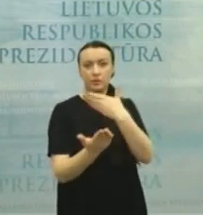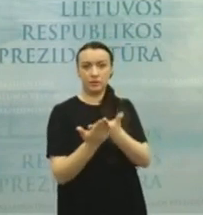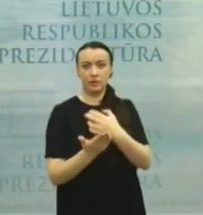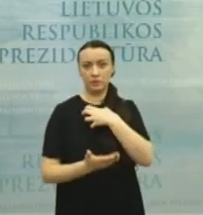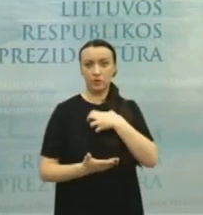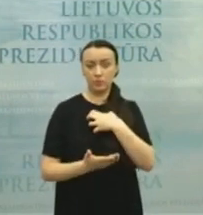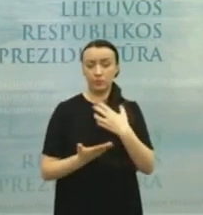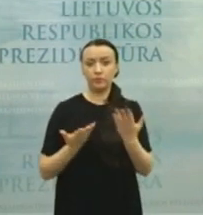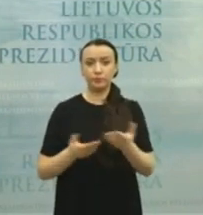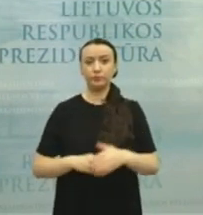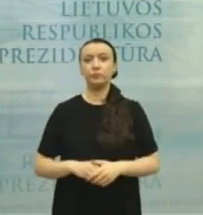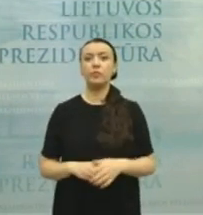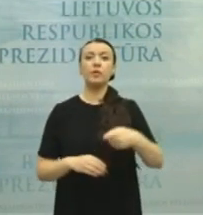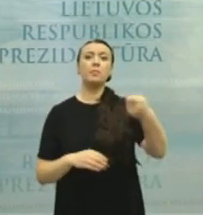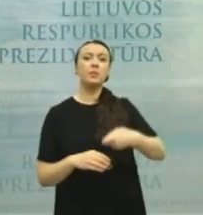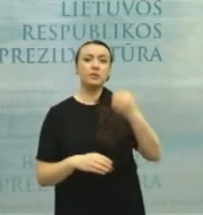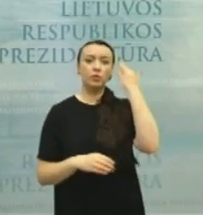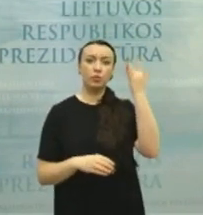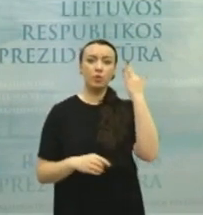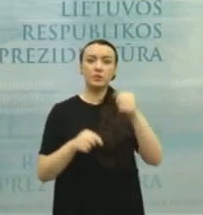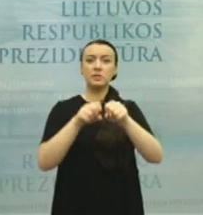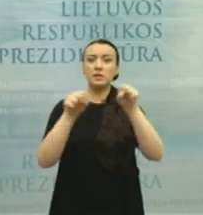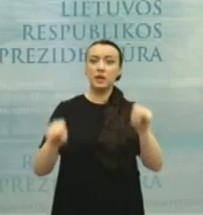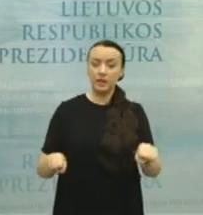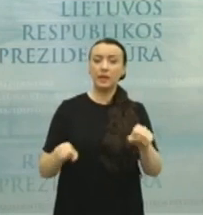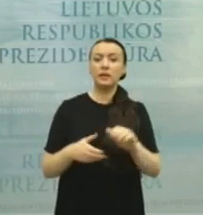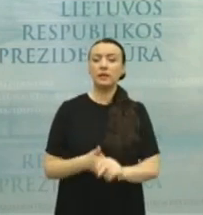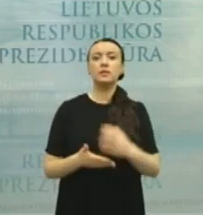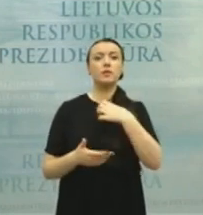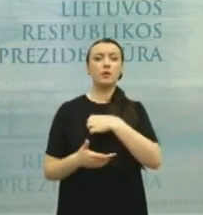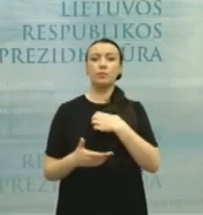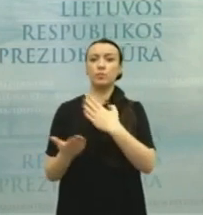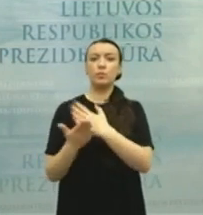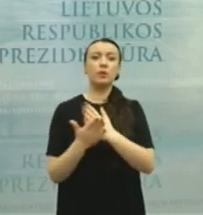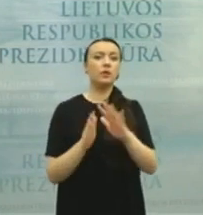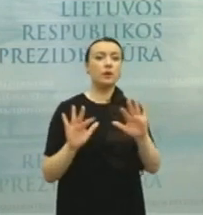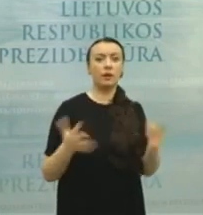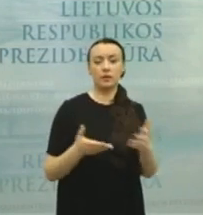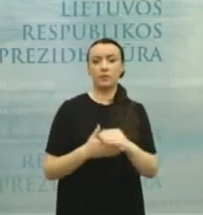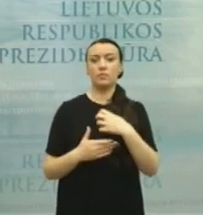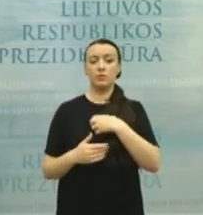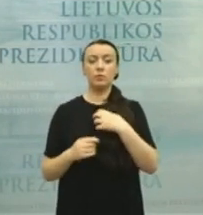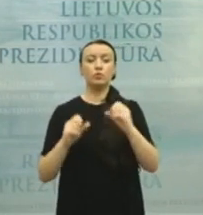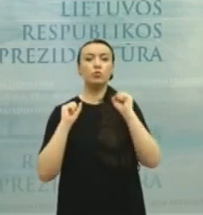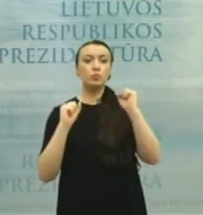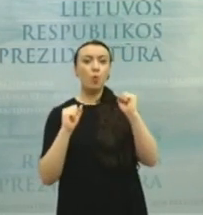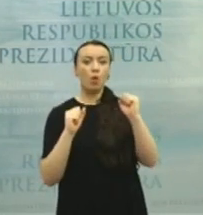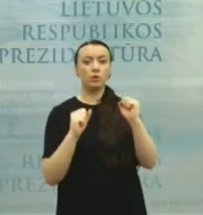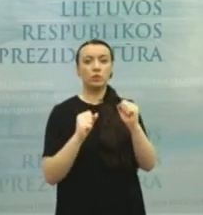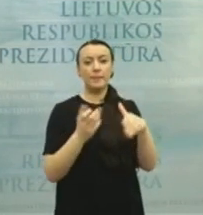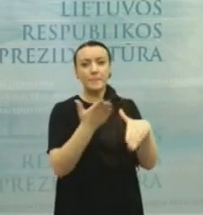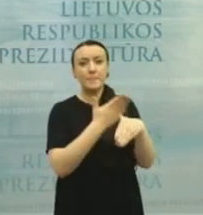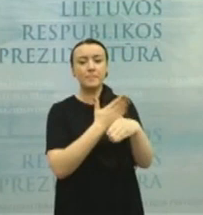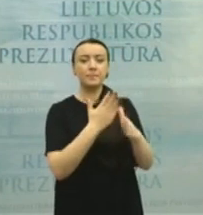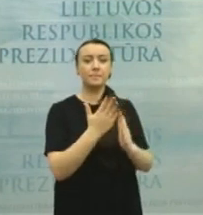pristatymus. Prezidento nuomonė strategijoje ypatingai svarbu atliepti sklandžią sportininkų karjerą. Tai